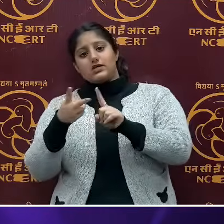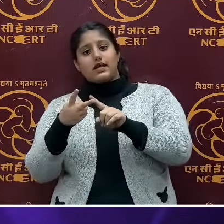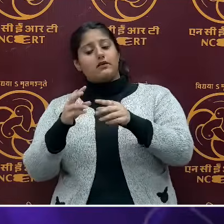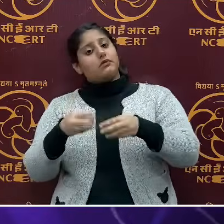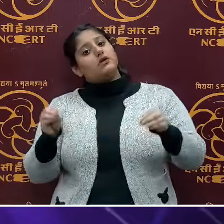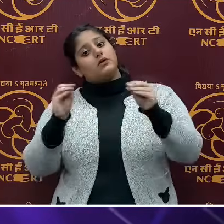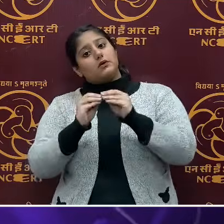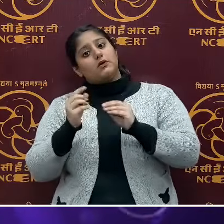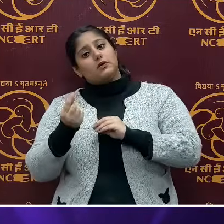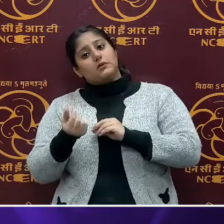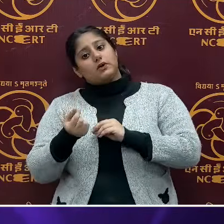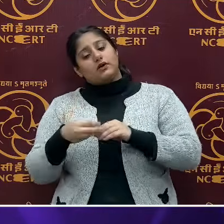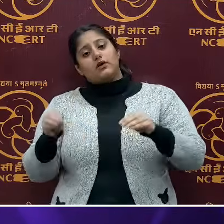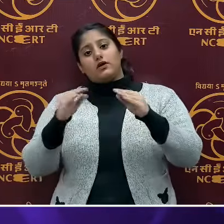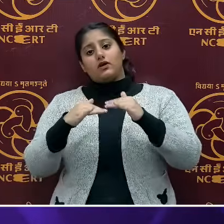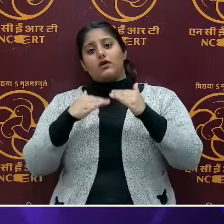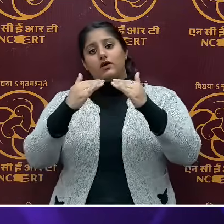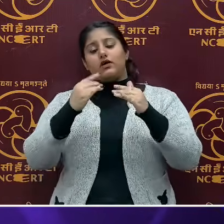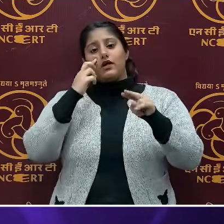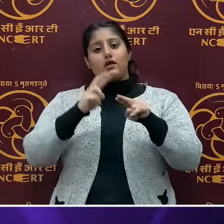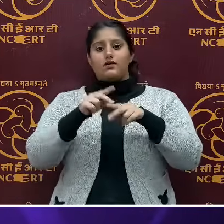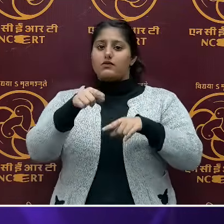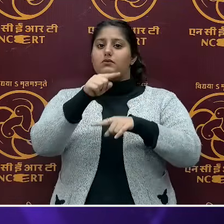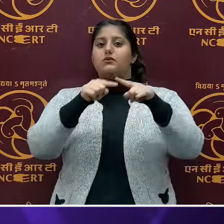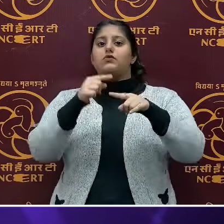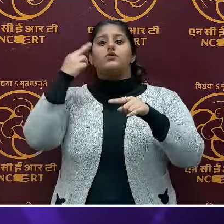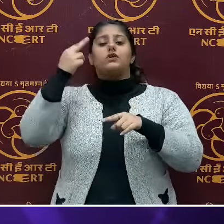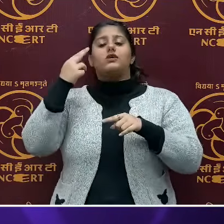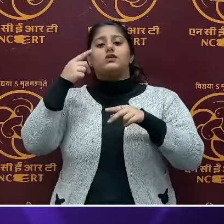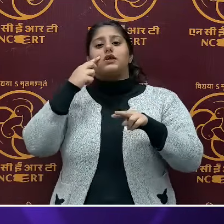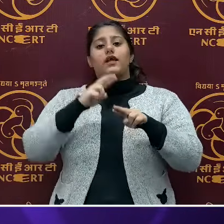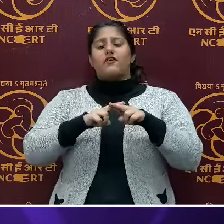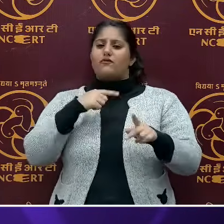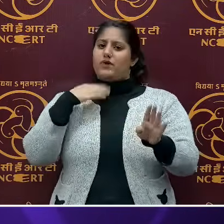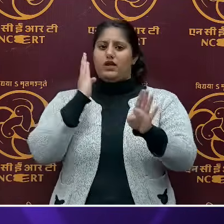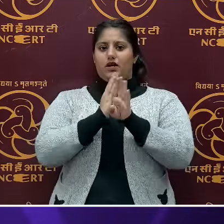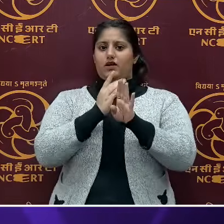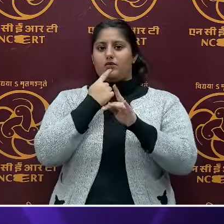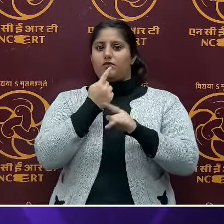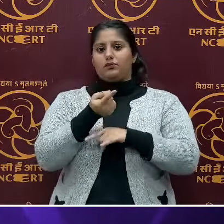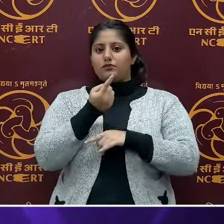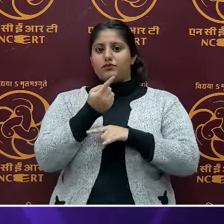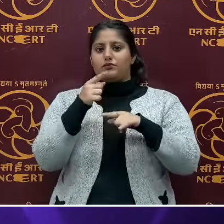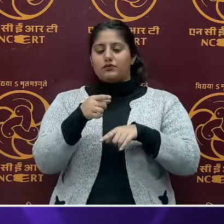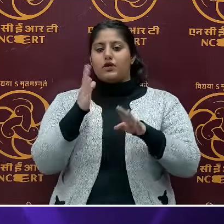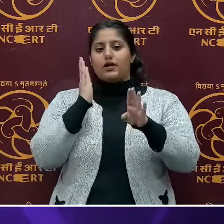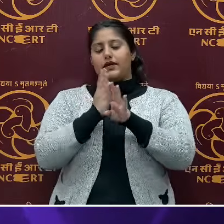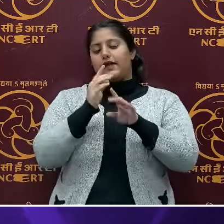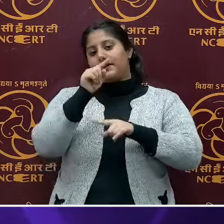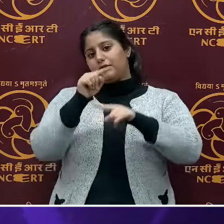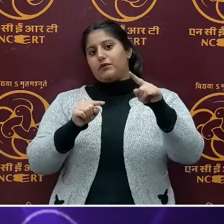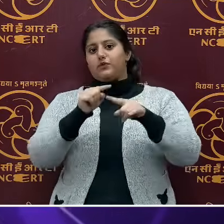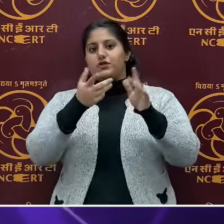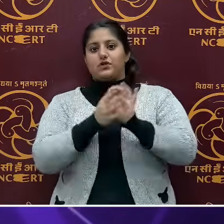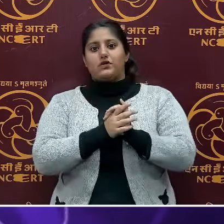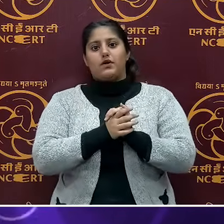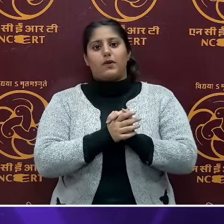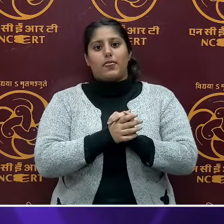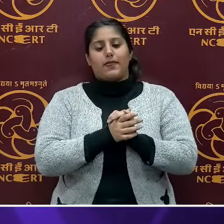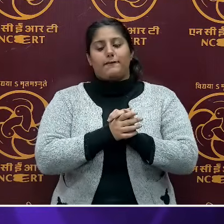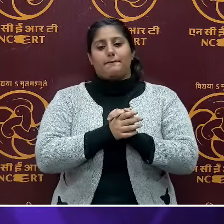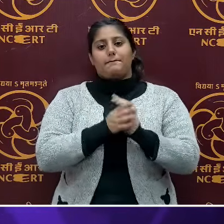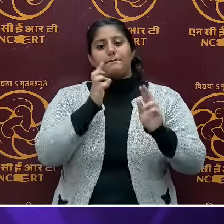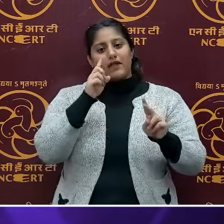as proportional reasoning. Fine. Okay. So हम direct की बात करते हैं. That जी. is known as direct proportion. Direct proportion. Or one